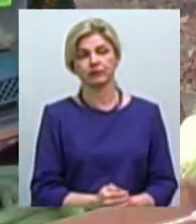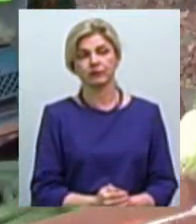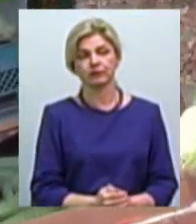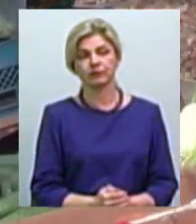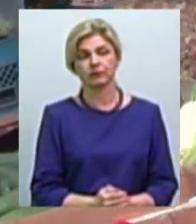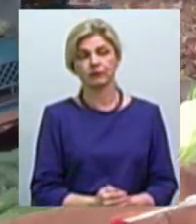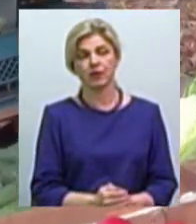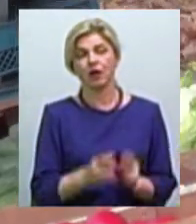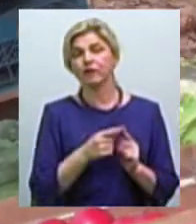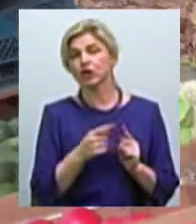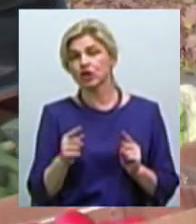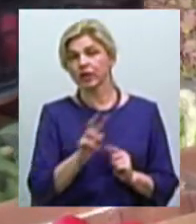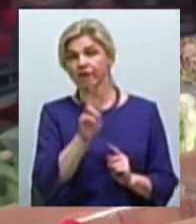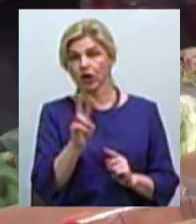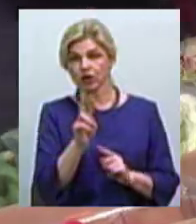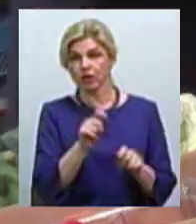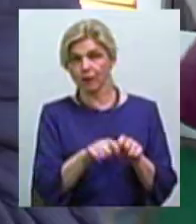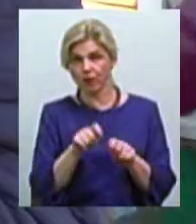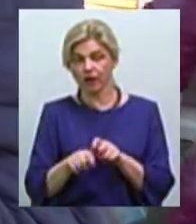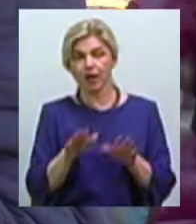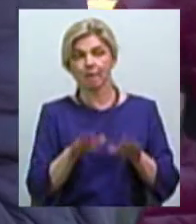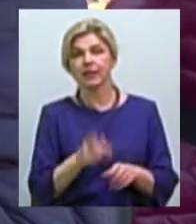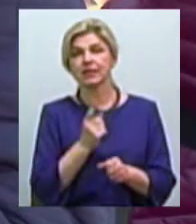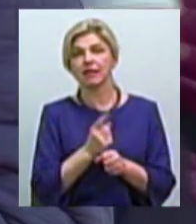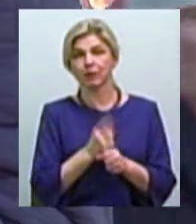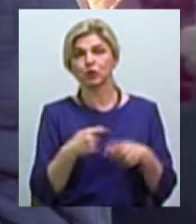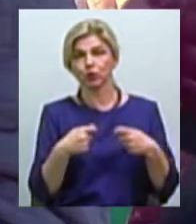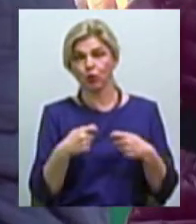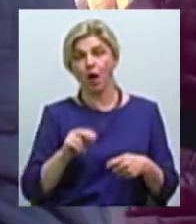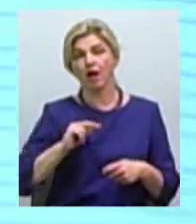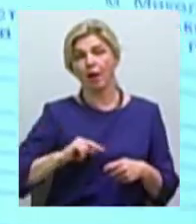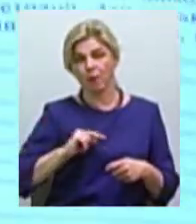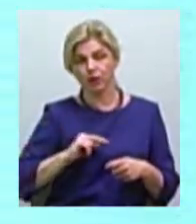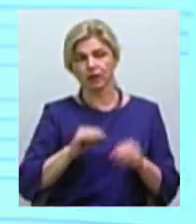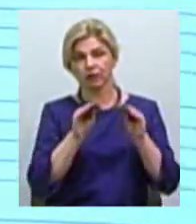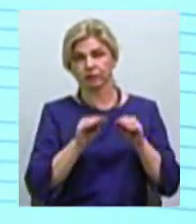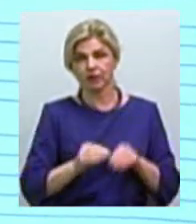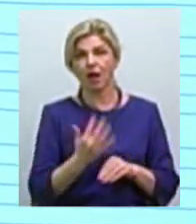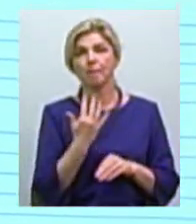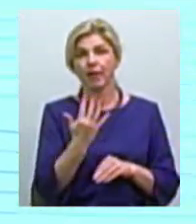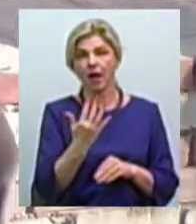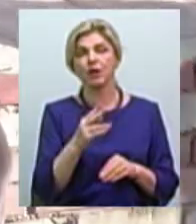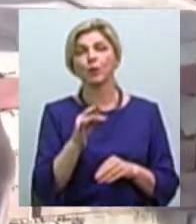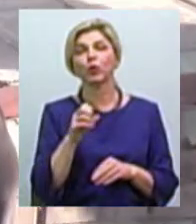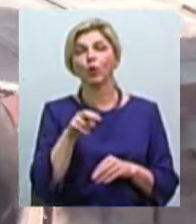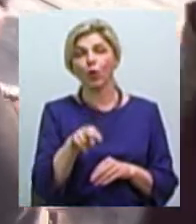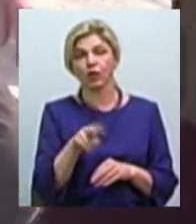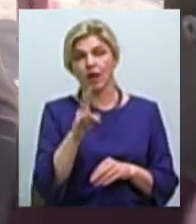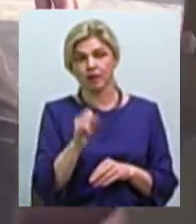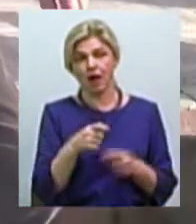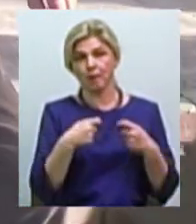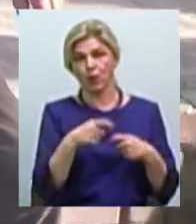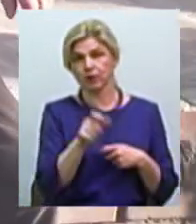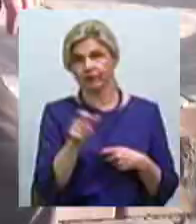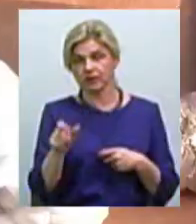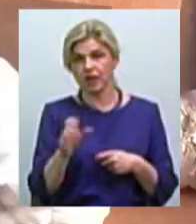патова. Протягом 2 годин рейду місцями стихійної торгівлі співробітники адміністрації склали 5 адміністративних протоколів на продавців. З